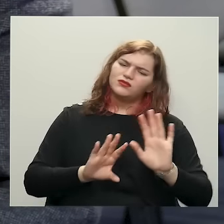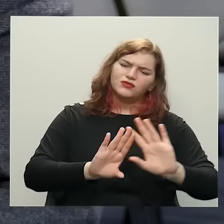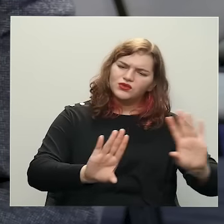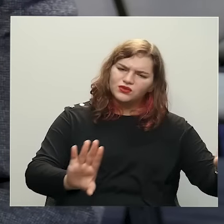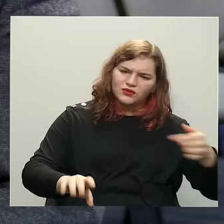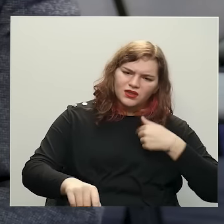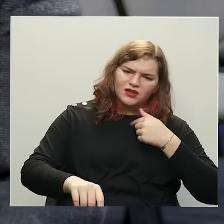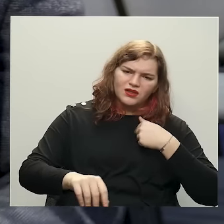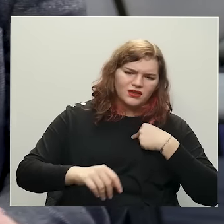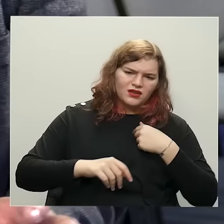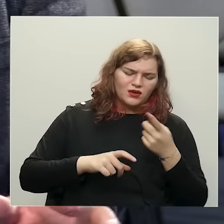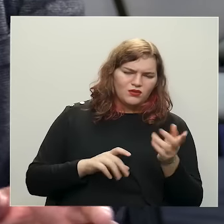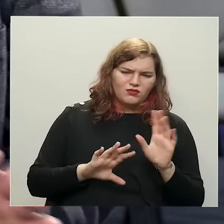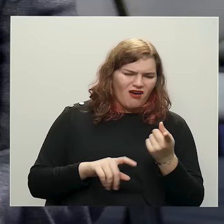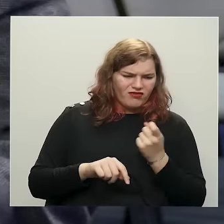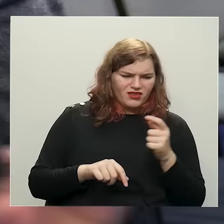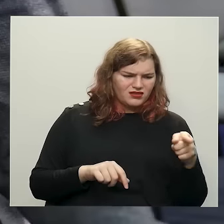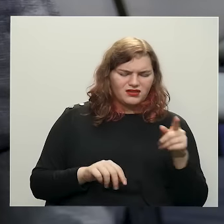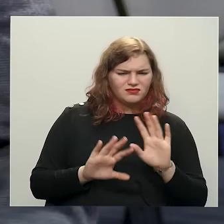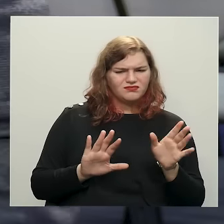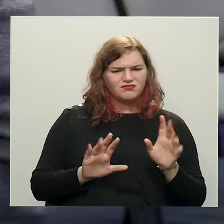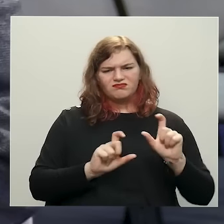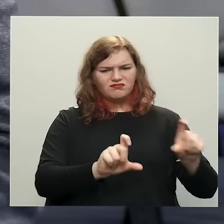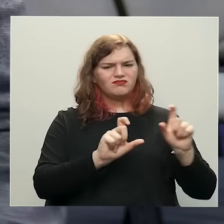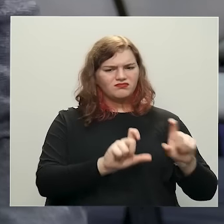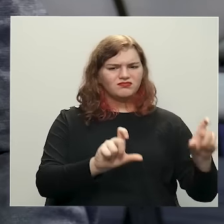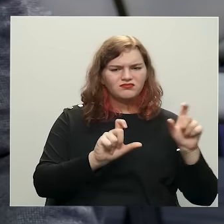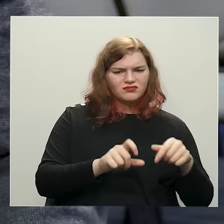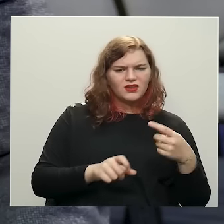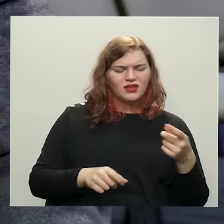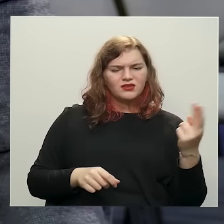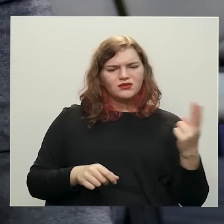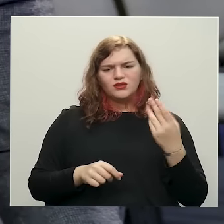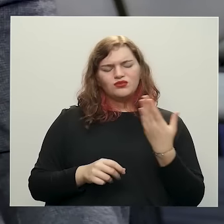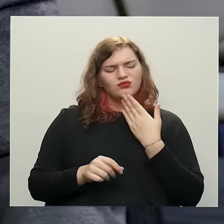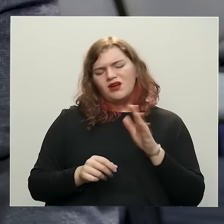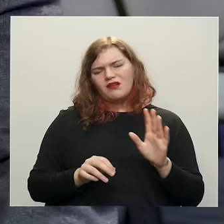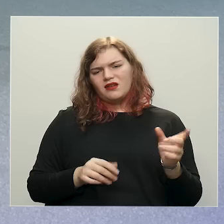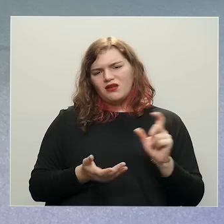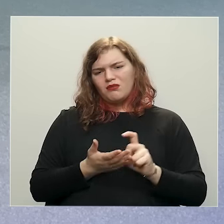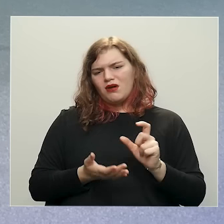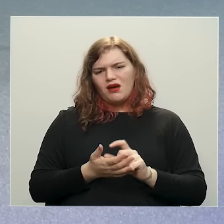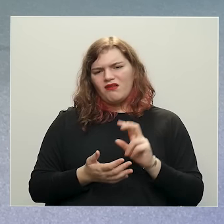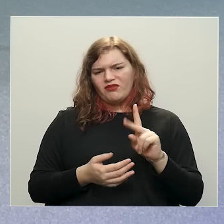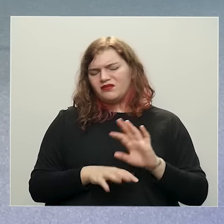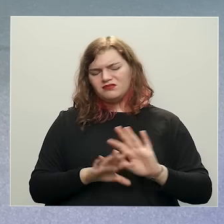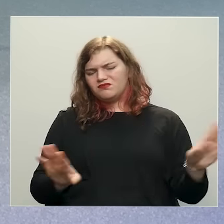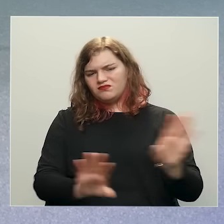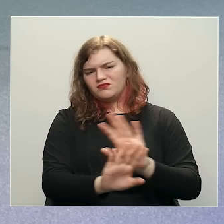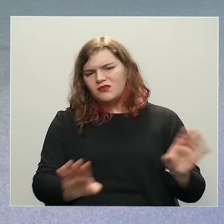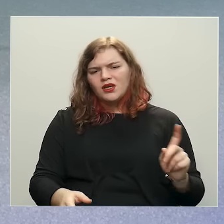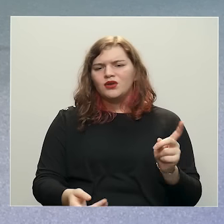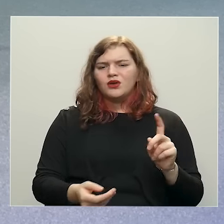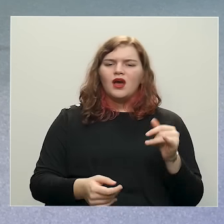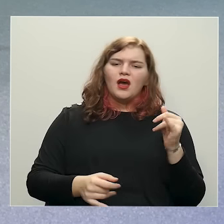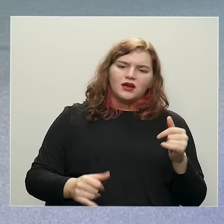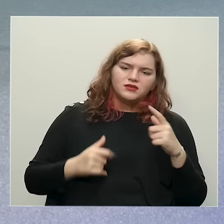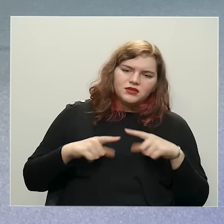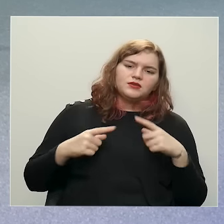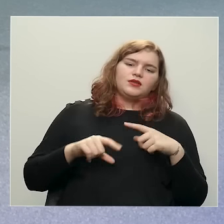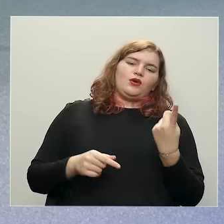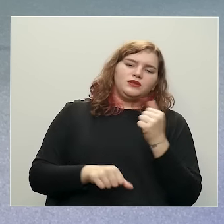de aici m-a scos pe mine, nu vreau să mă feresc. De aici m-a scos Dumnezeu și nu vreau să mai pun mâna pe el. Nu e niciun bai, azi am rezistat,